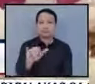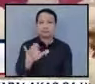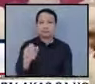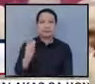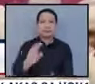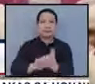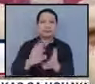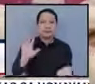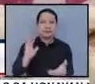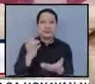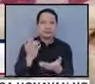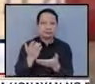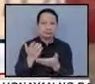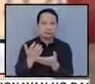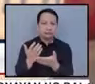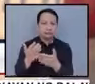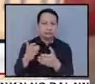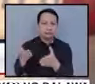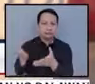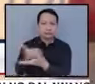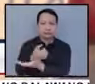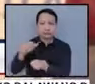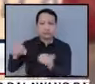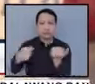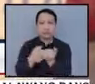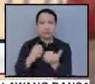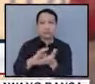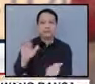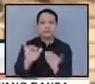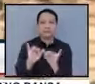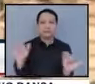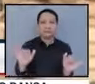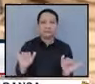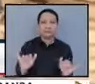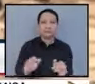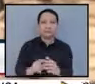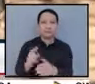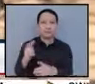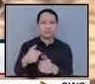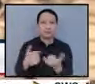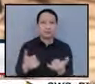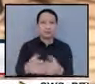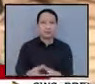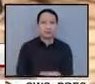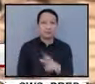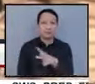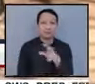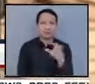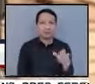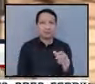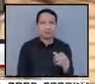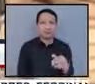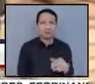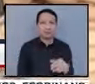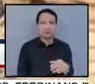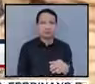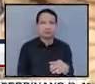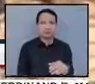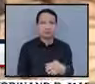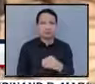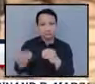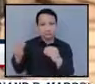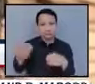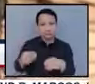presyo sa mga pinagkukunan nila. Kaya ang presyuhan pa rin ngayon ng per kilo ng sibuyas, 300. Kasi po, ang bili namin